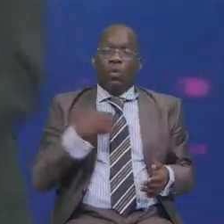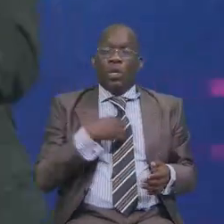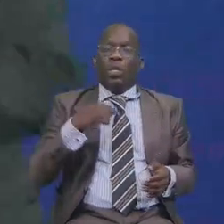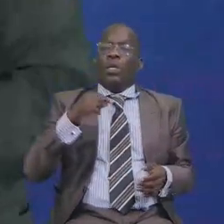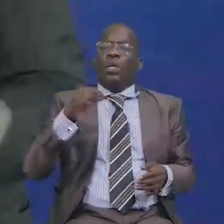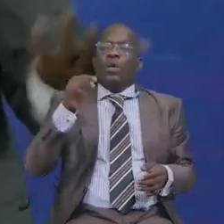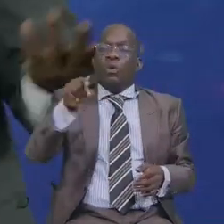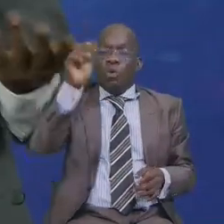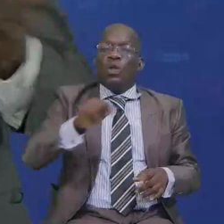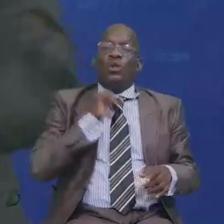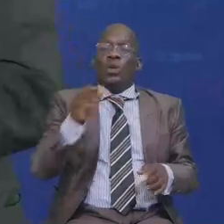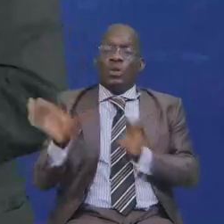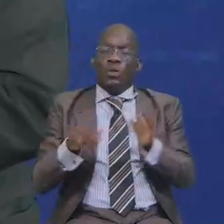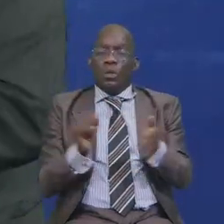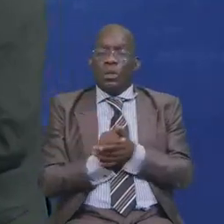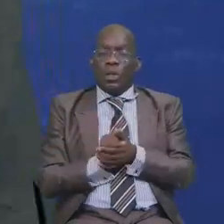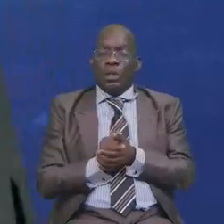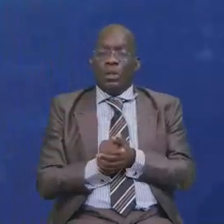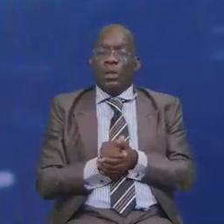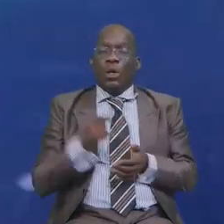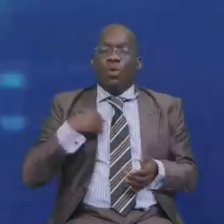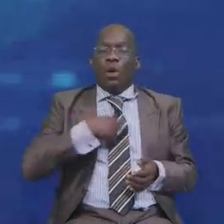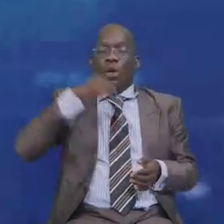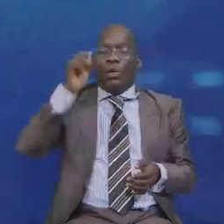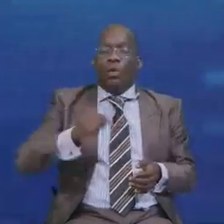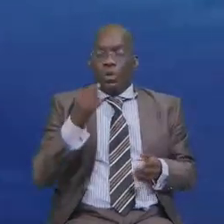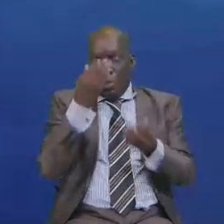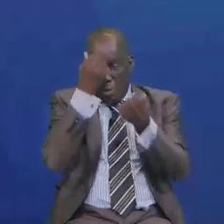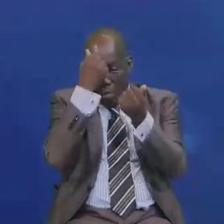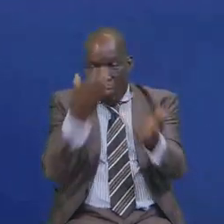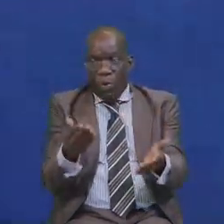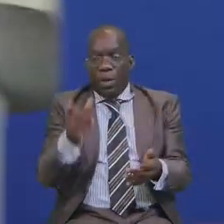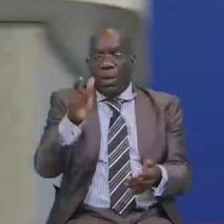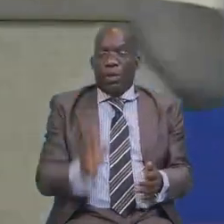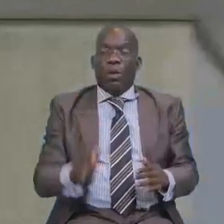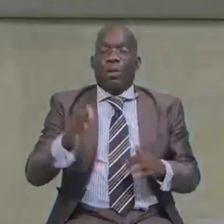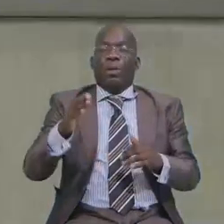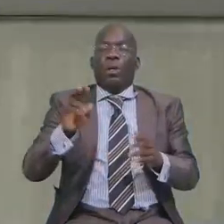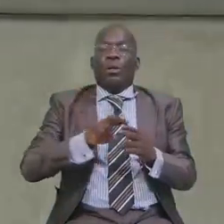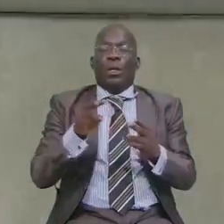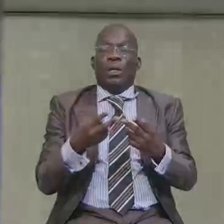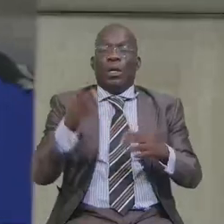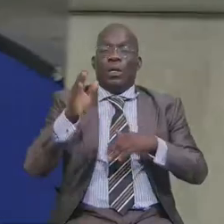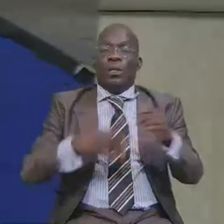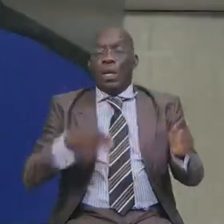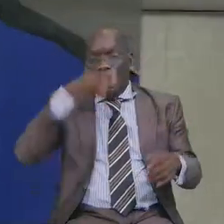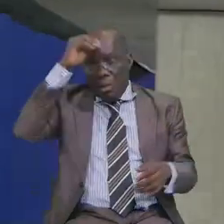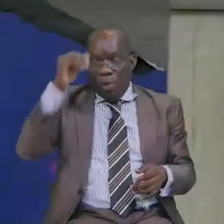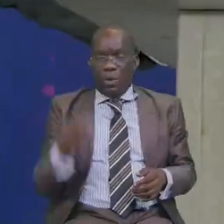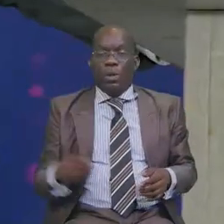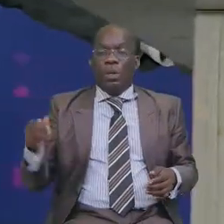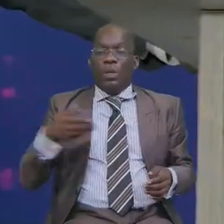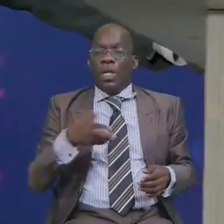pas faire ceci. Et nous devons obéir à Dieu plutôt qu'aux hommes. Il y a même des